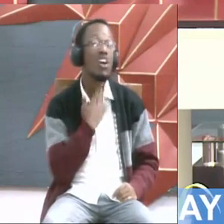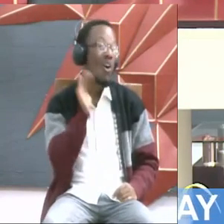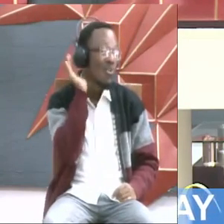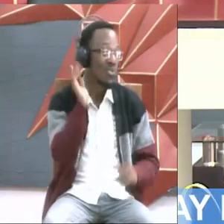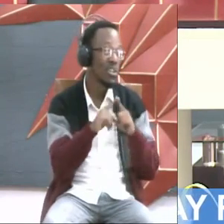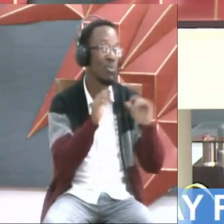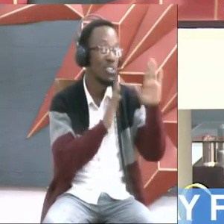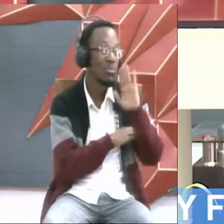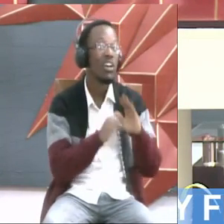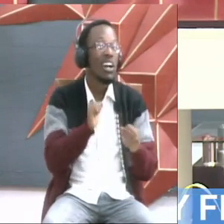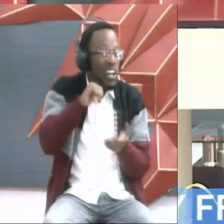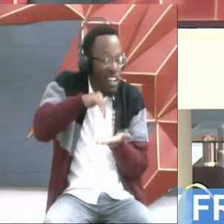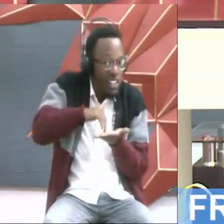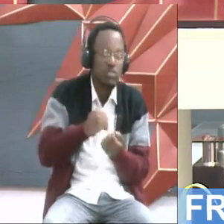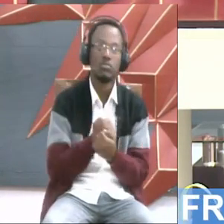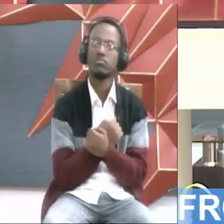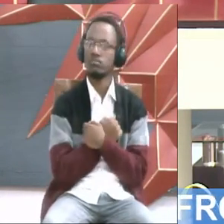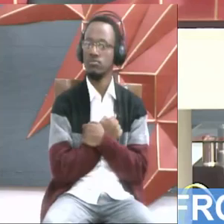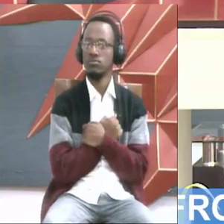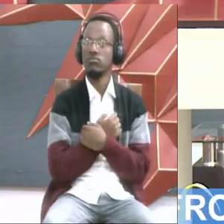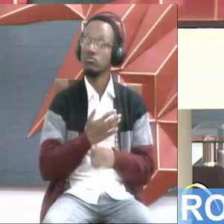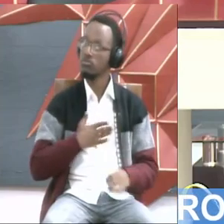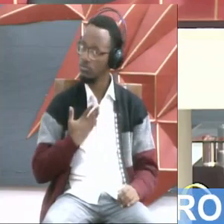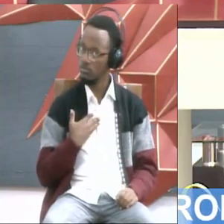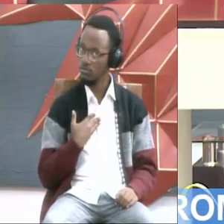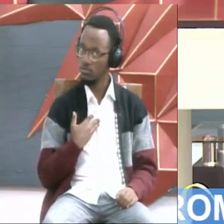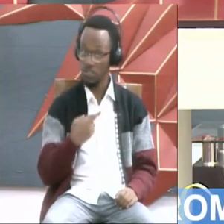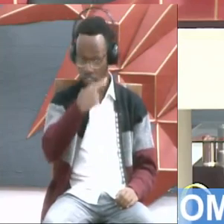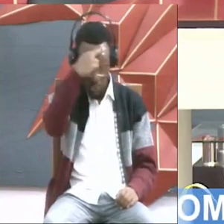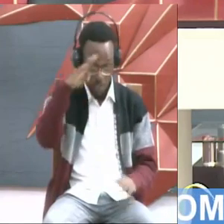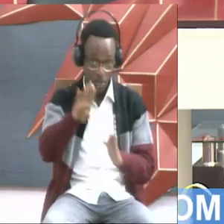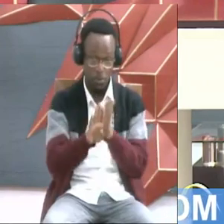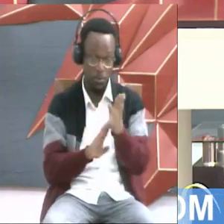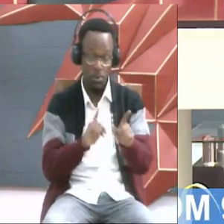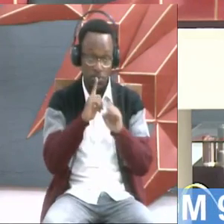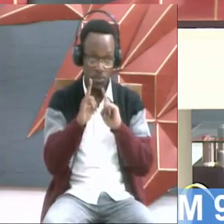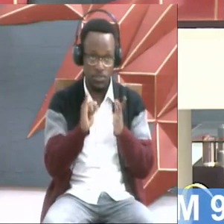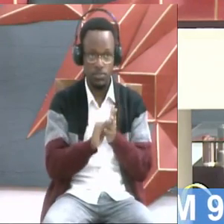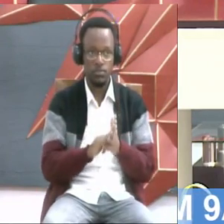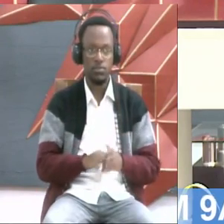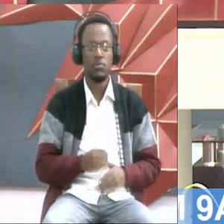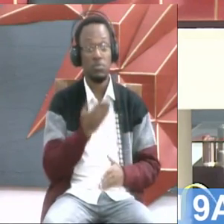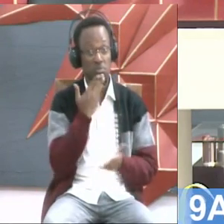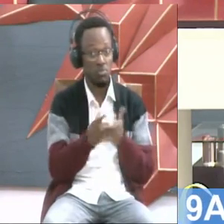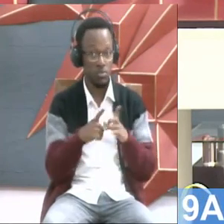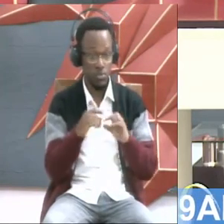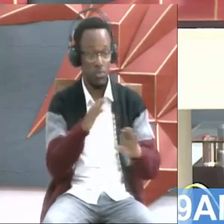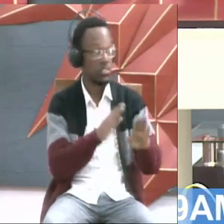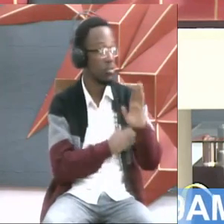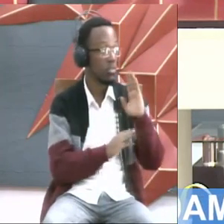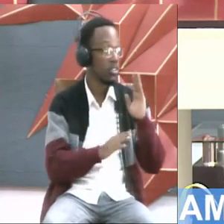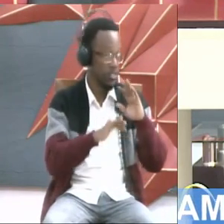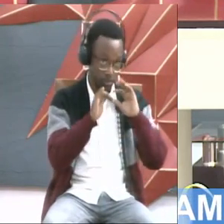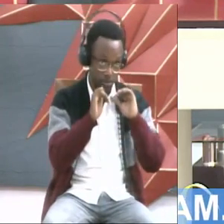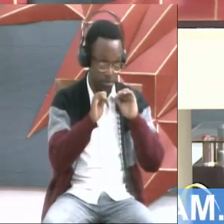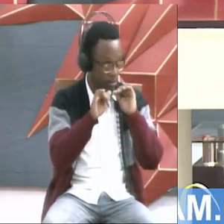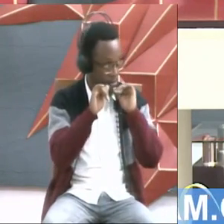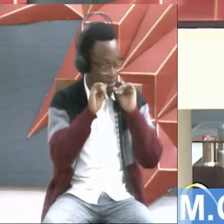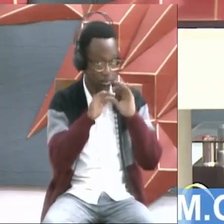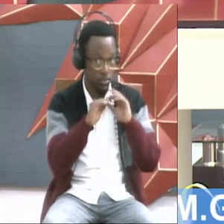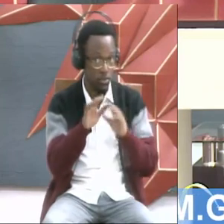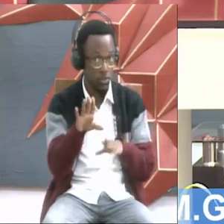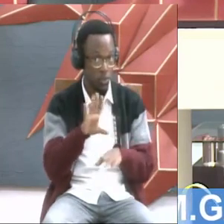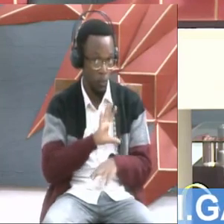bibiliya nicyo gituma yavuze aya majambo meza cyane Imana ibahezagize mu